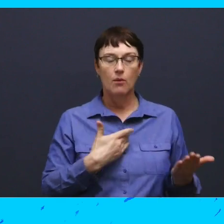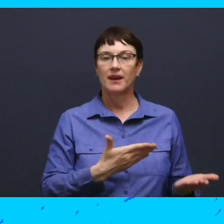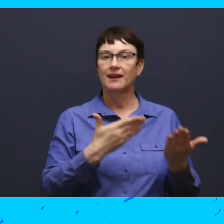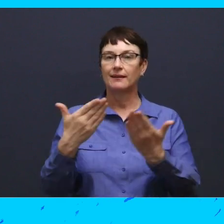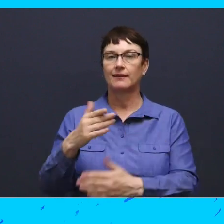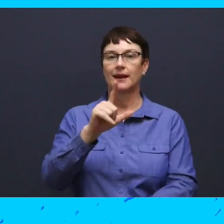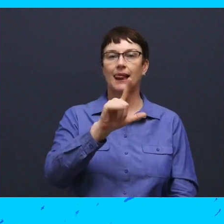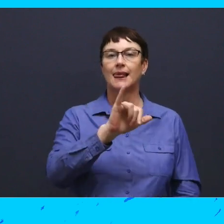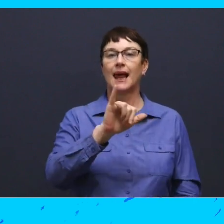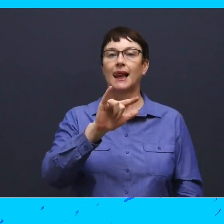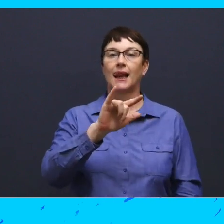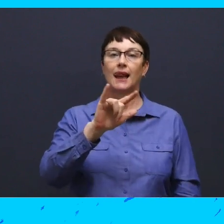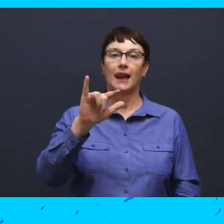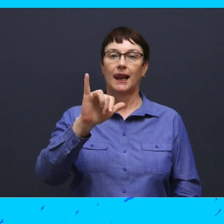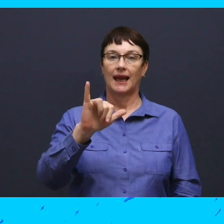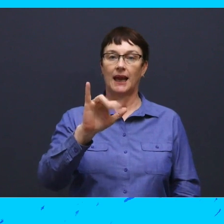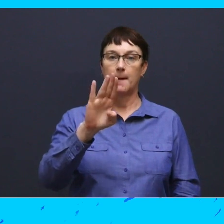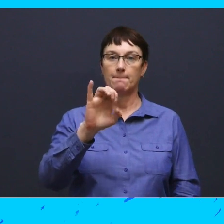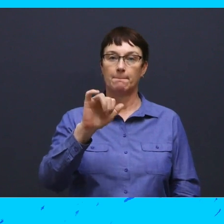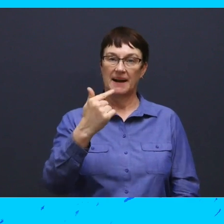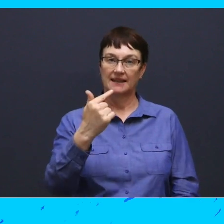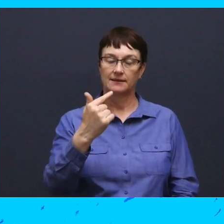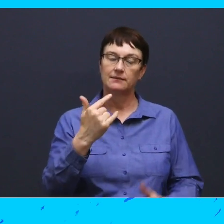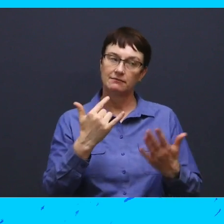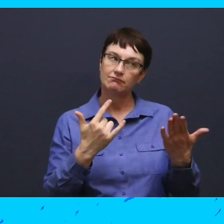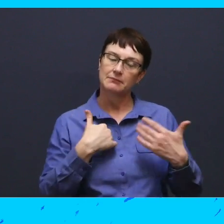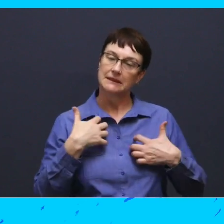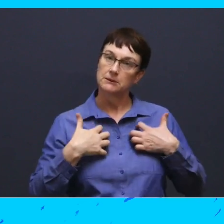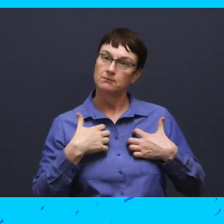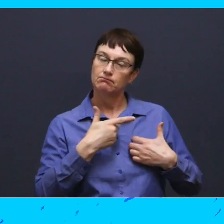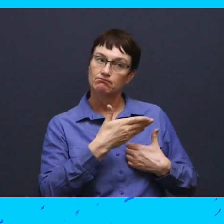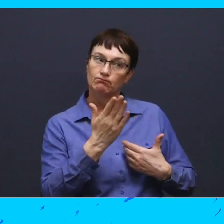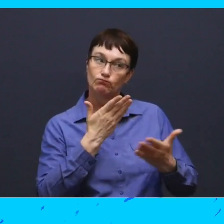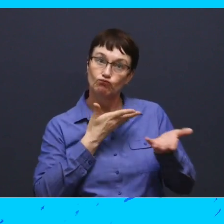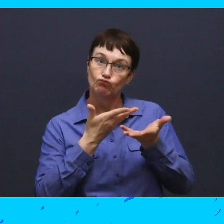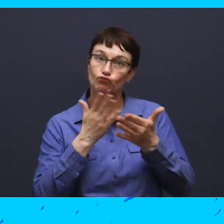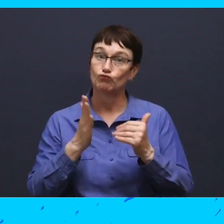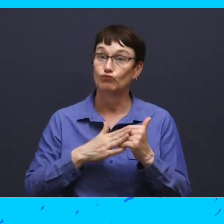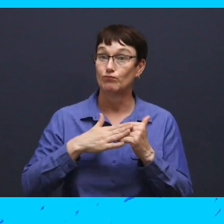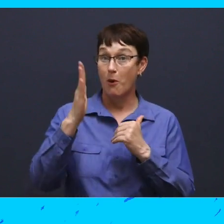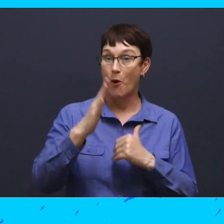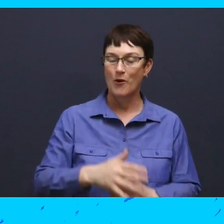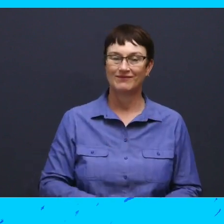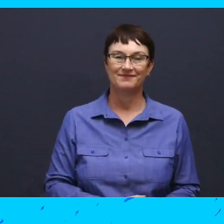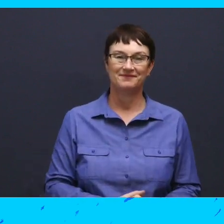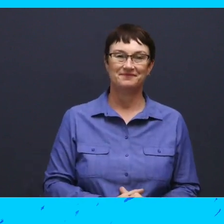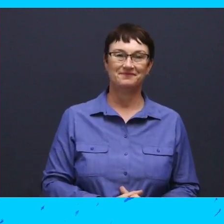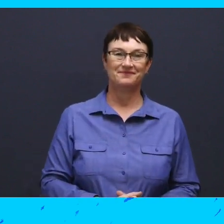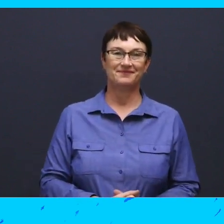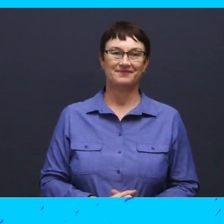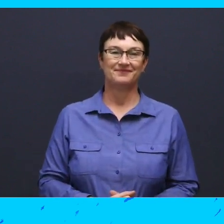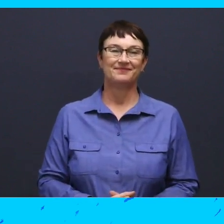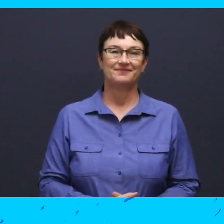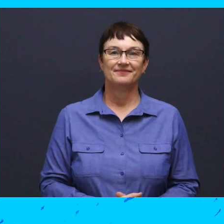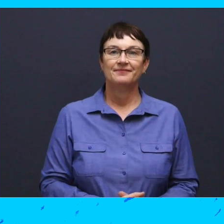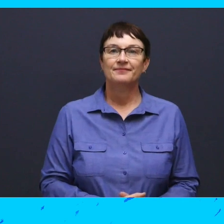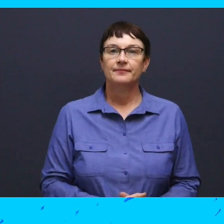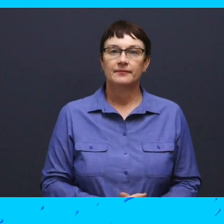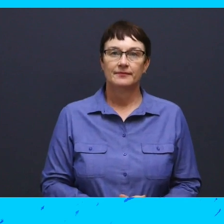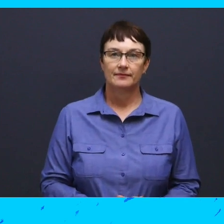les adolescents dans leurs droits de reproduction. Donc, je passe maintenant